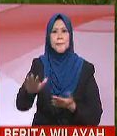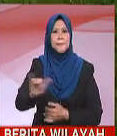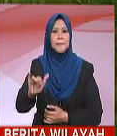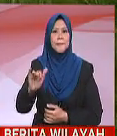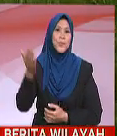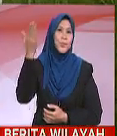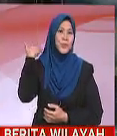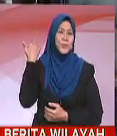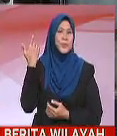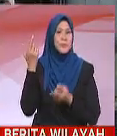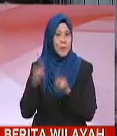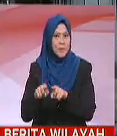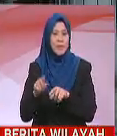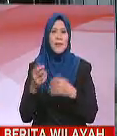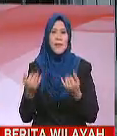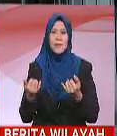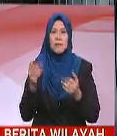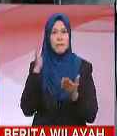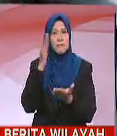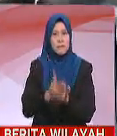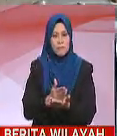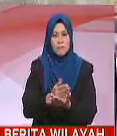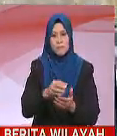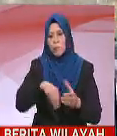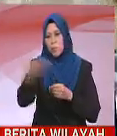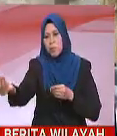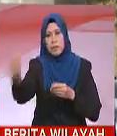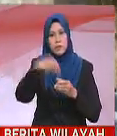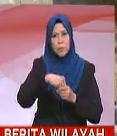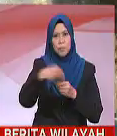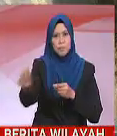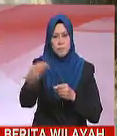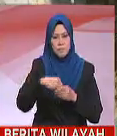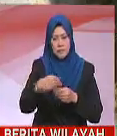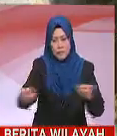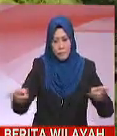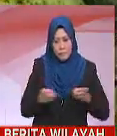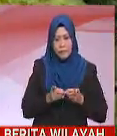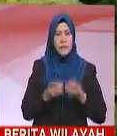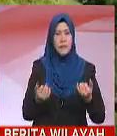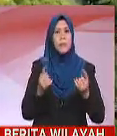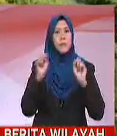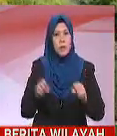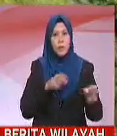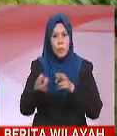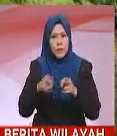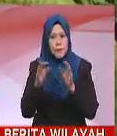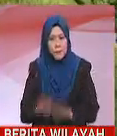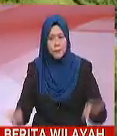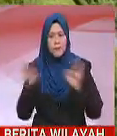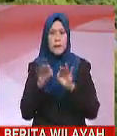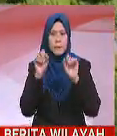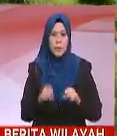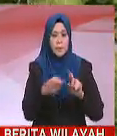sebelum ini ia termasuk menyekat pergerakan Renta sedaerah selain hanya percepatan penting dibenarkan keluar dan masuk